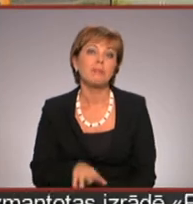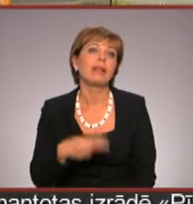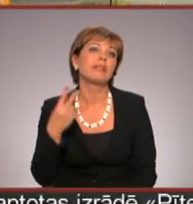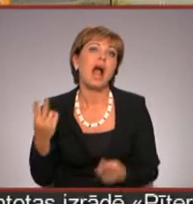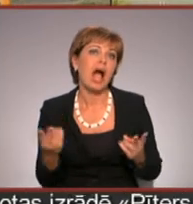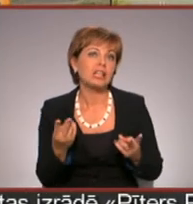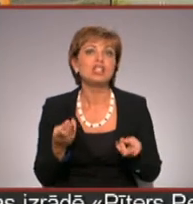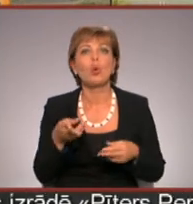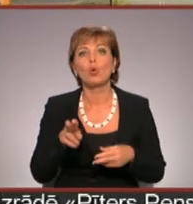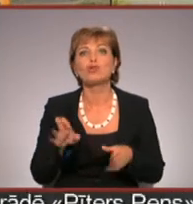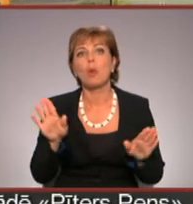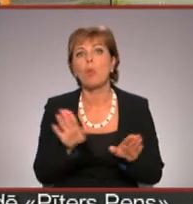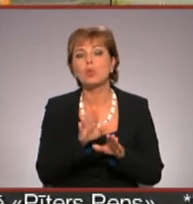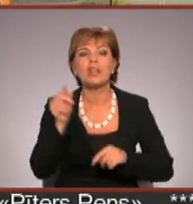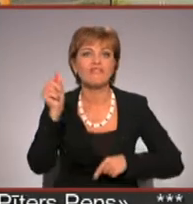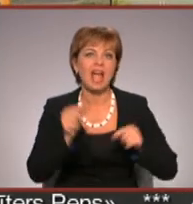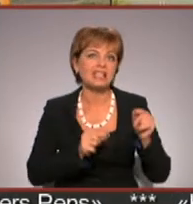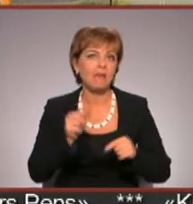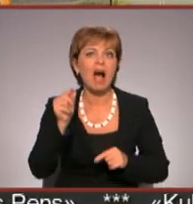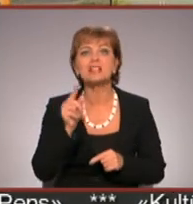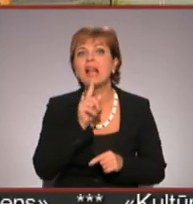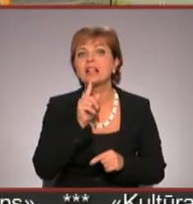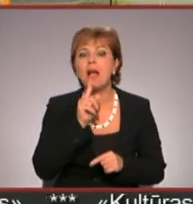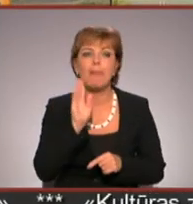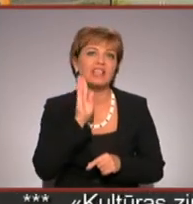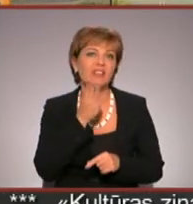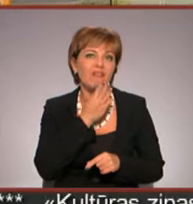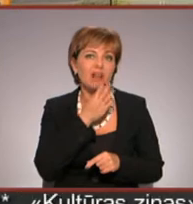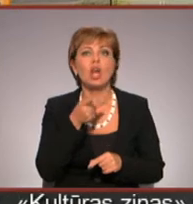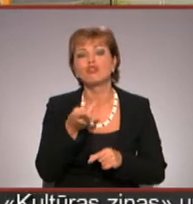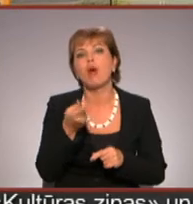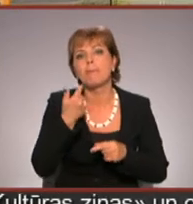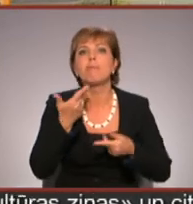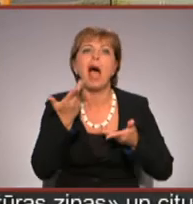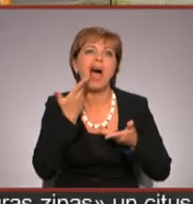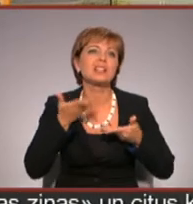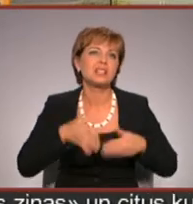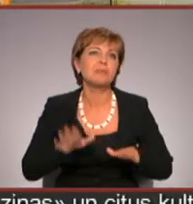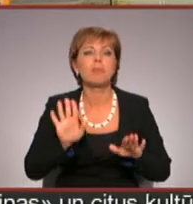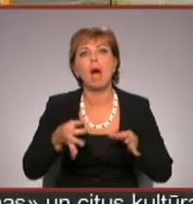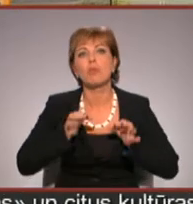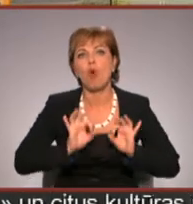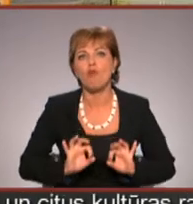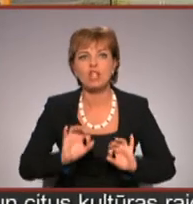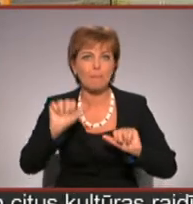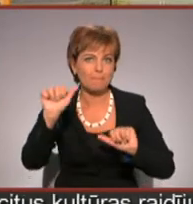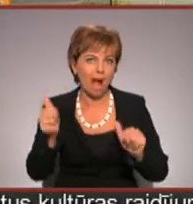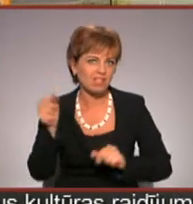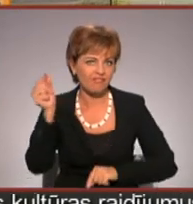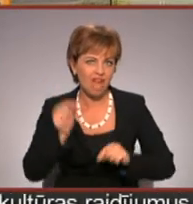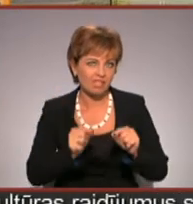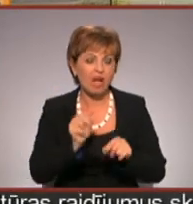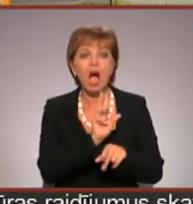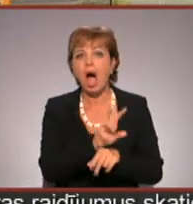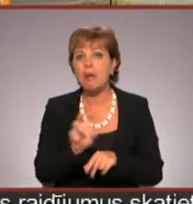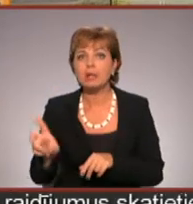Jau par tradīciju kļuvušais mūzikas festivāls Liepājas vasara šogad pārdzimis par profesionālās mākslas festivālu. Apmeklētājiem tiks